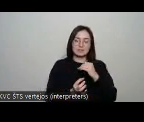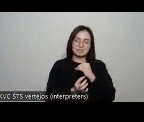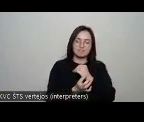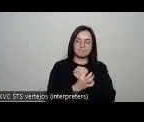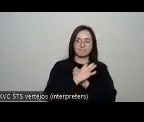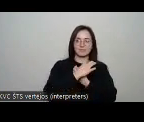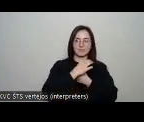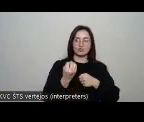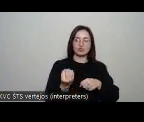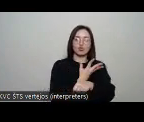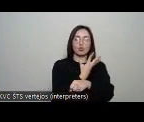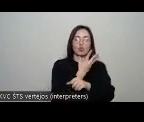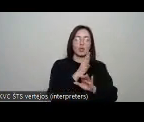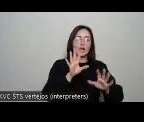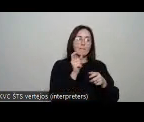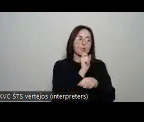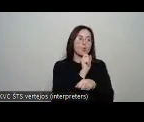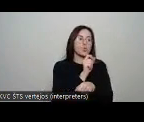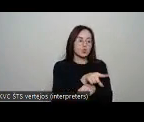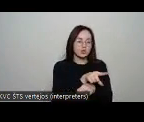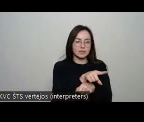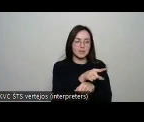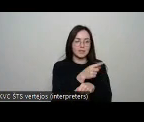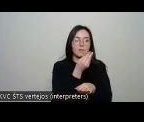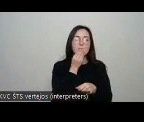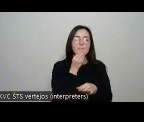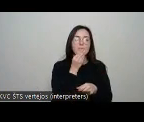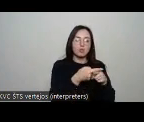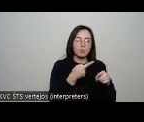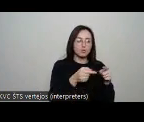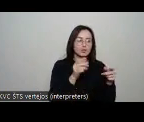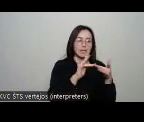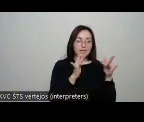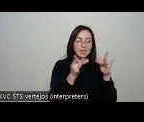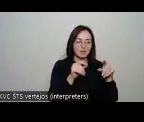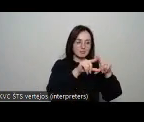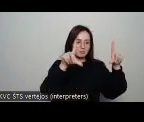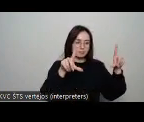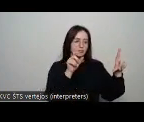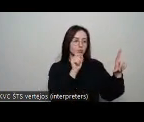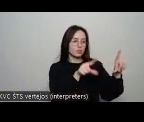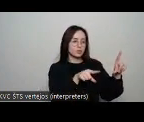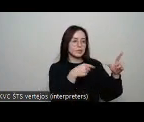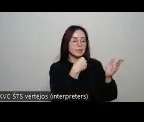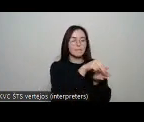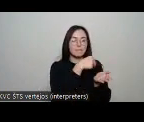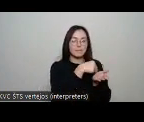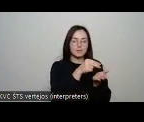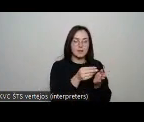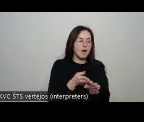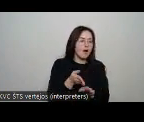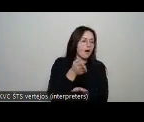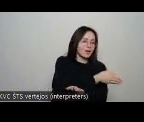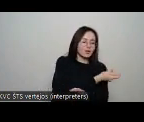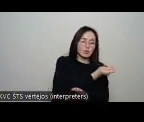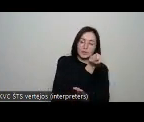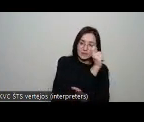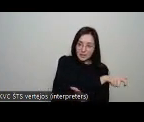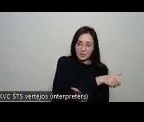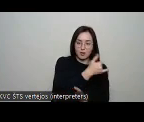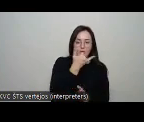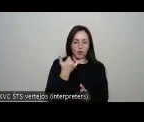kaip užsisakyti bakalėjos prekes internetu. Anksčiau to nedariau, nemėgau ir net nenorėjau, bet dabar jau